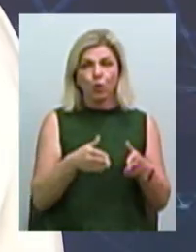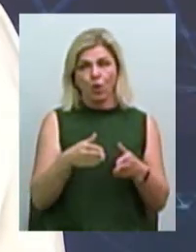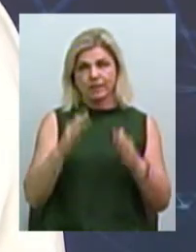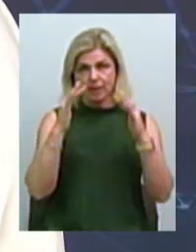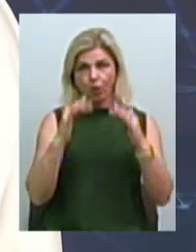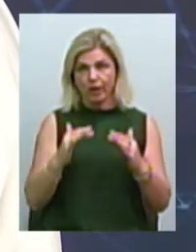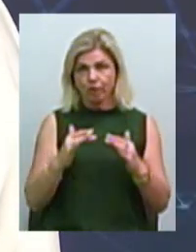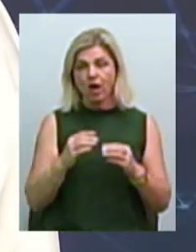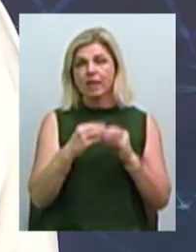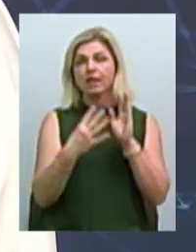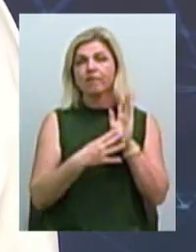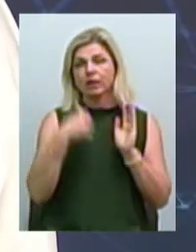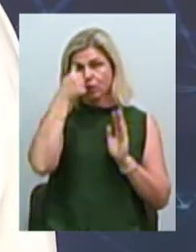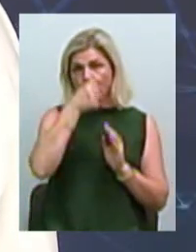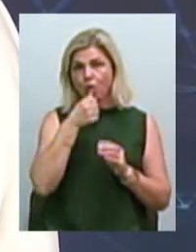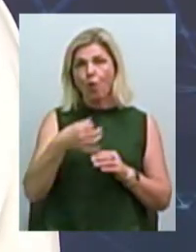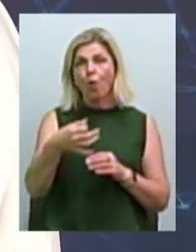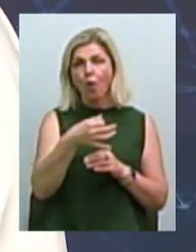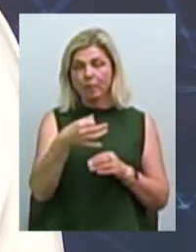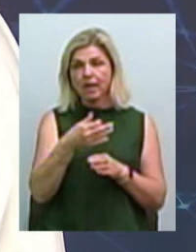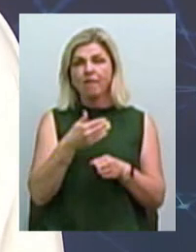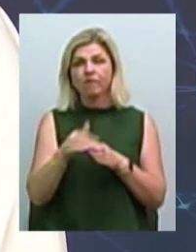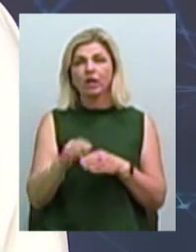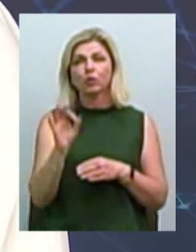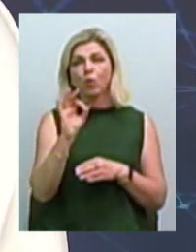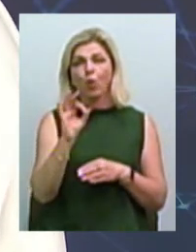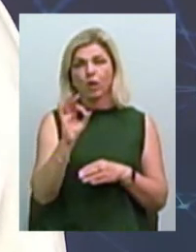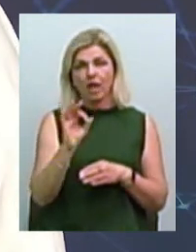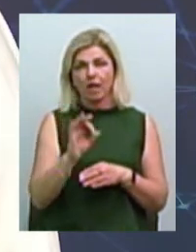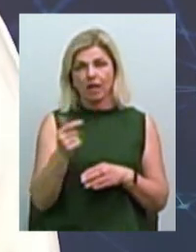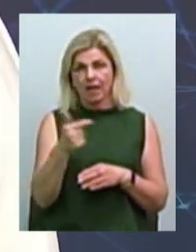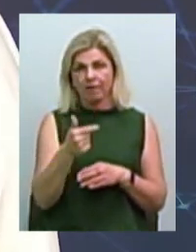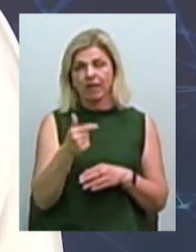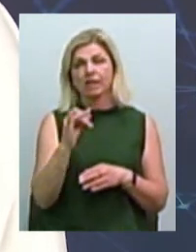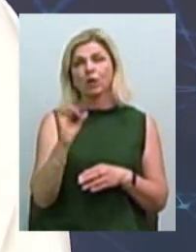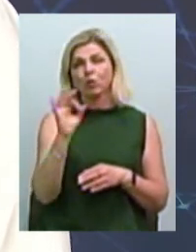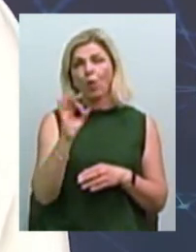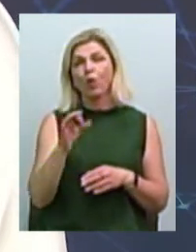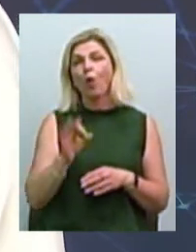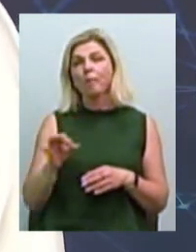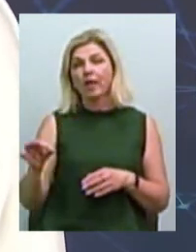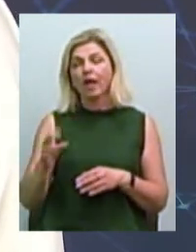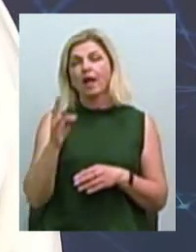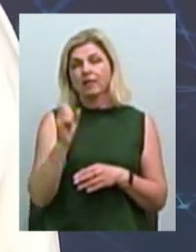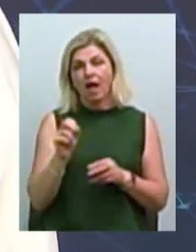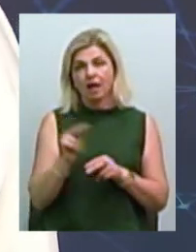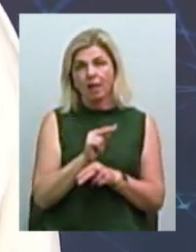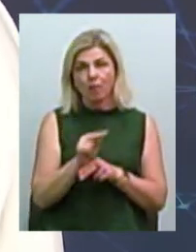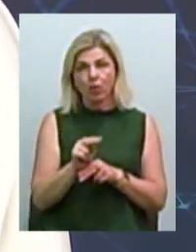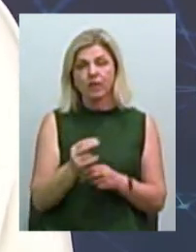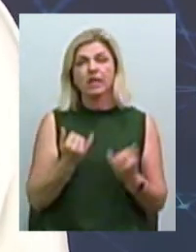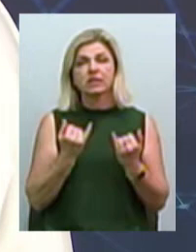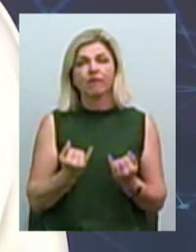2019 році обласним бюджетом виділено 0 гривень, 0 копійок на ремонт і якісь проєктування. Сьогодні єдине, що я